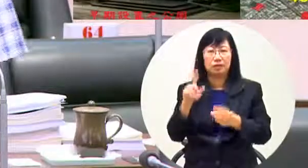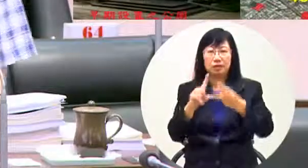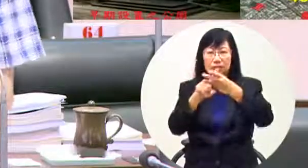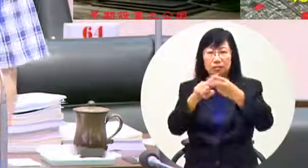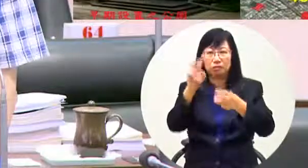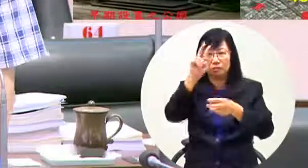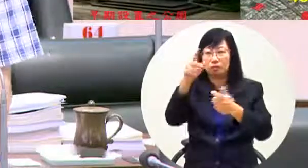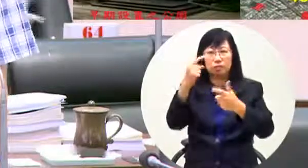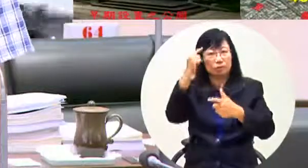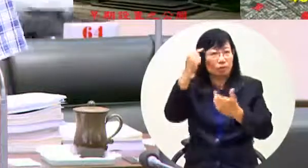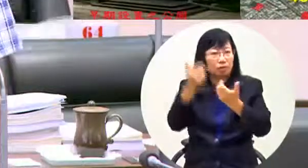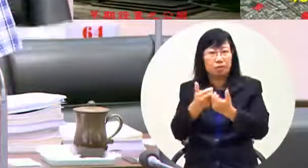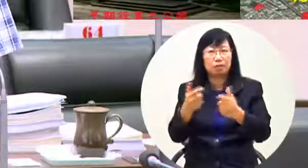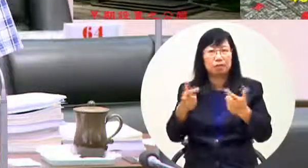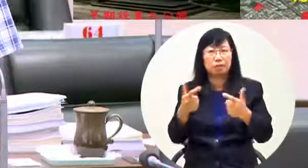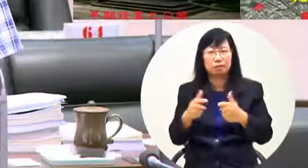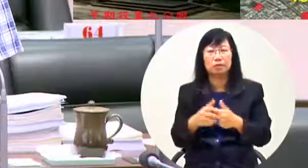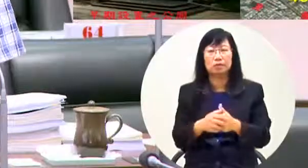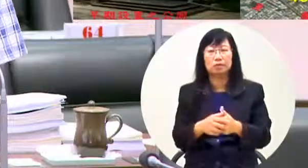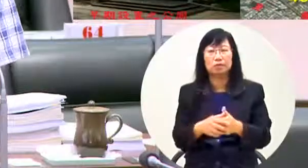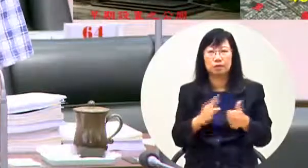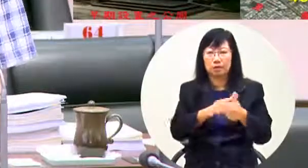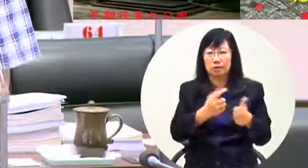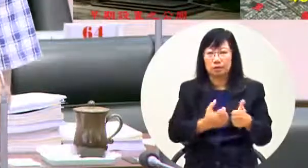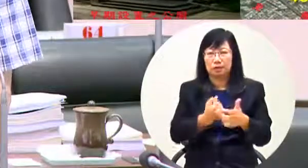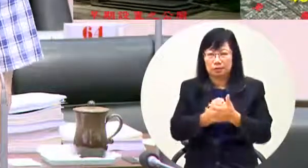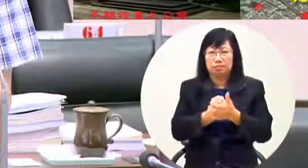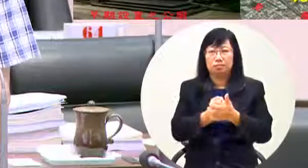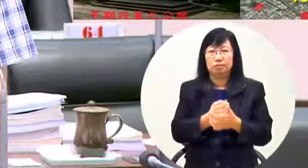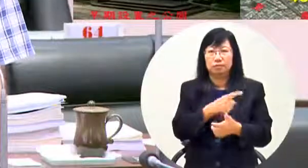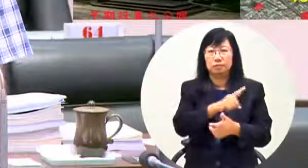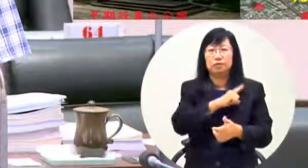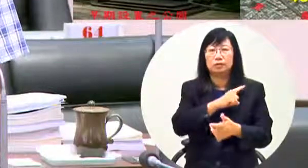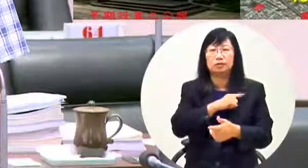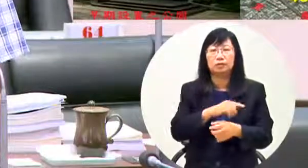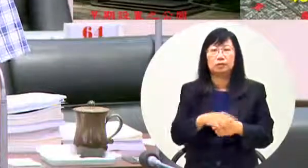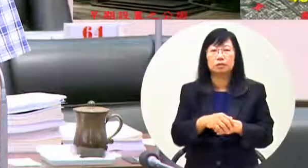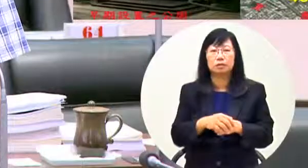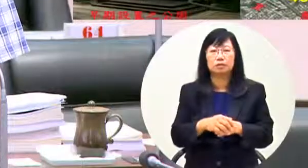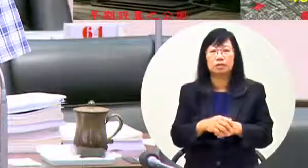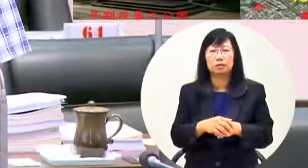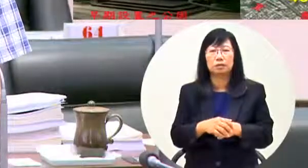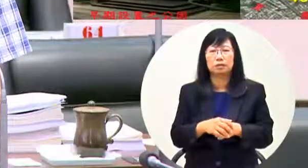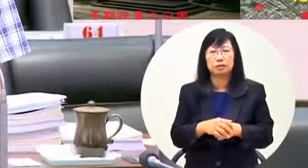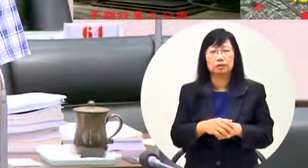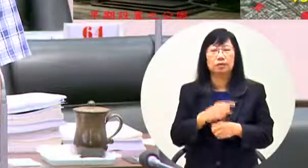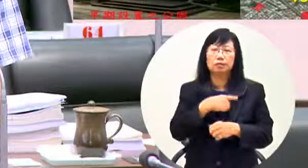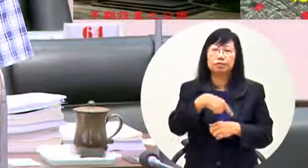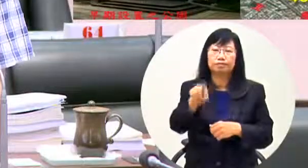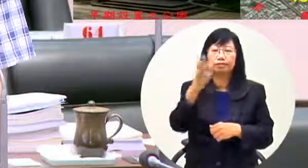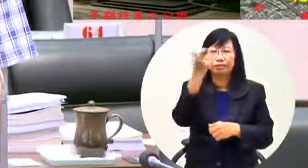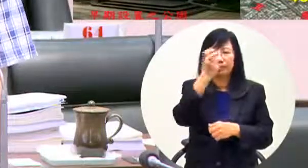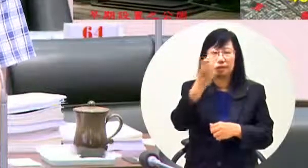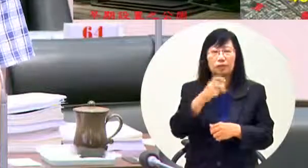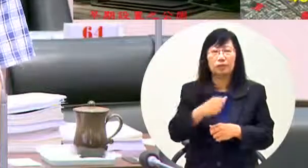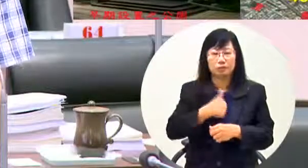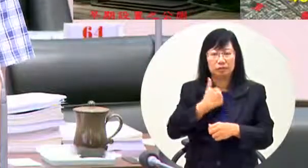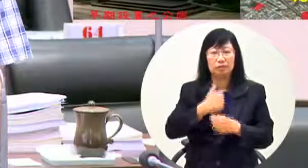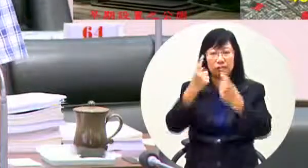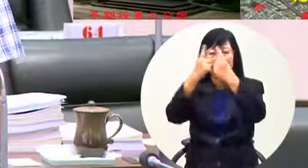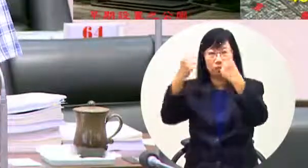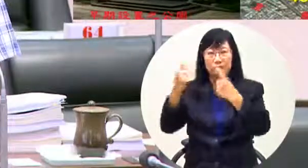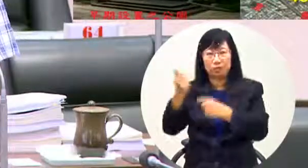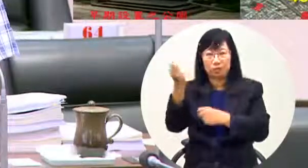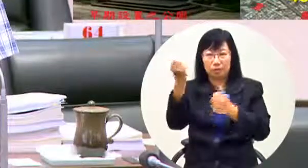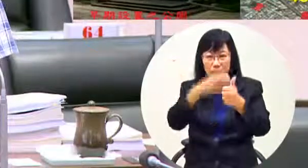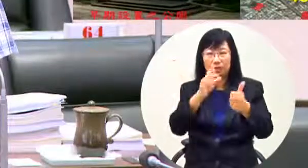有看法的。他也蛮认为看看讲，哎，周远真的讲的有道理，你继续反映，我们就会协